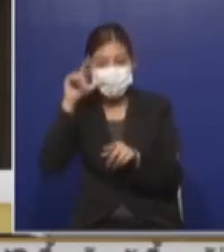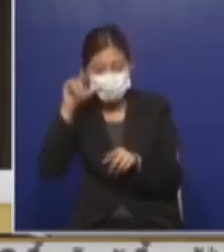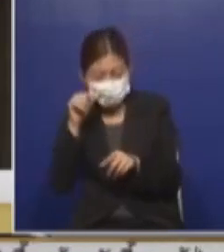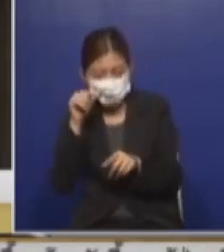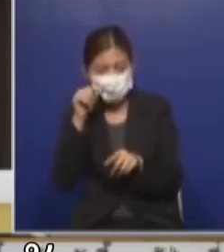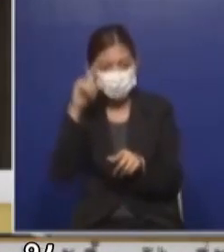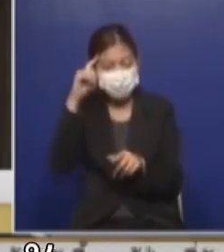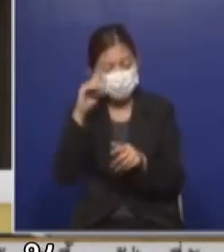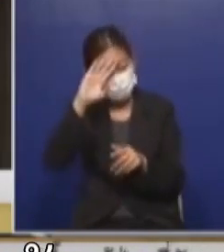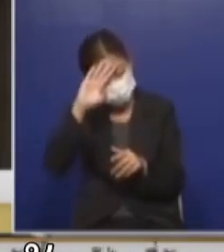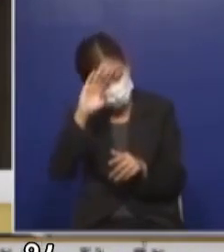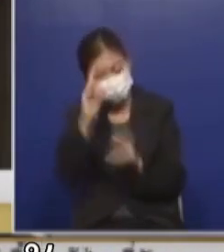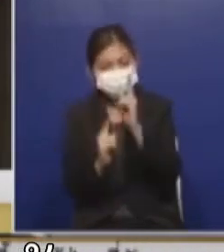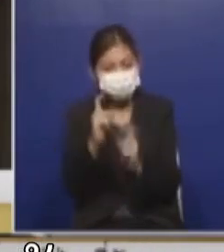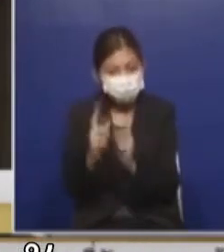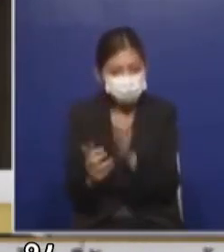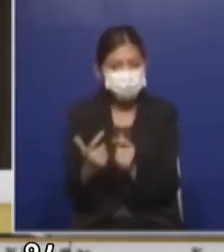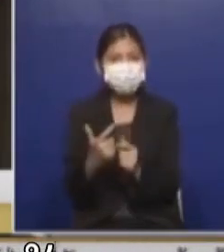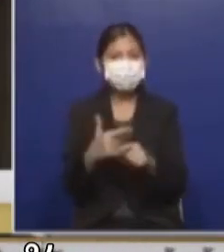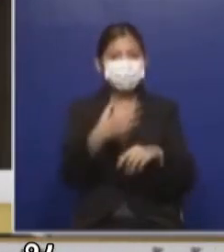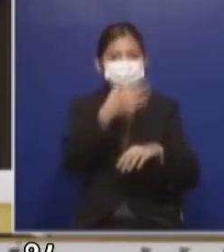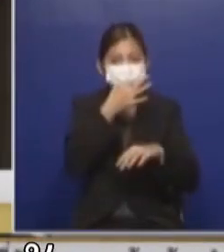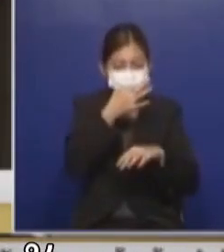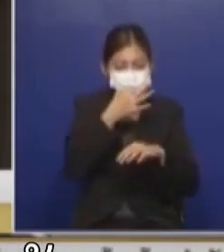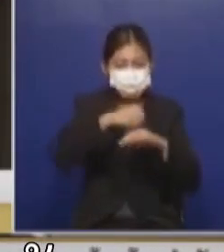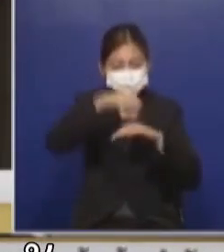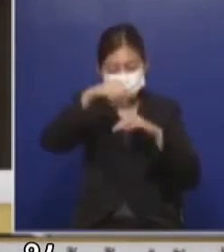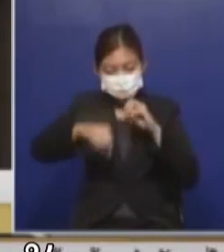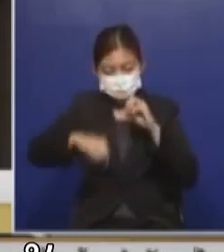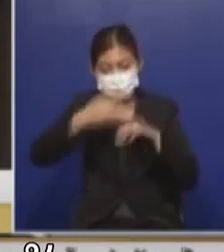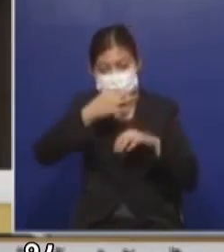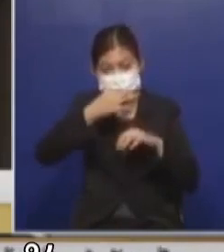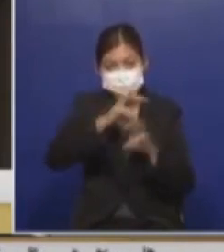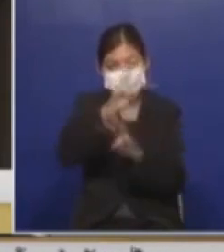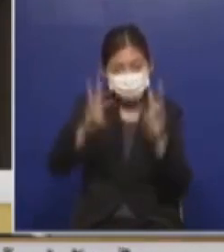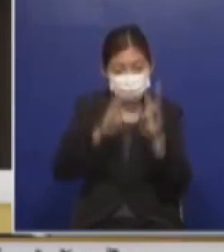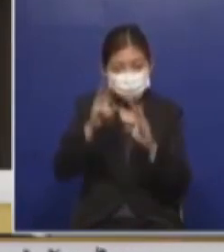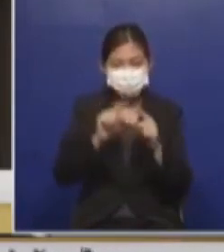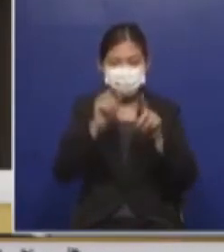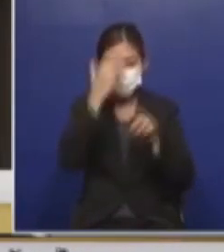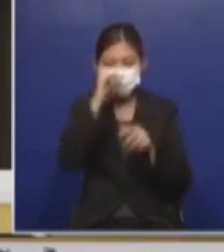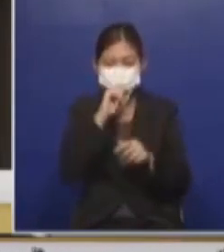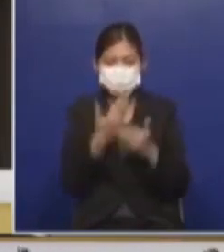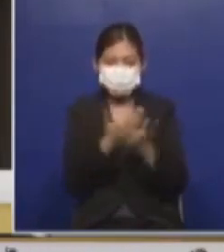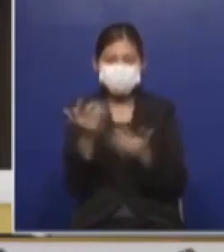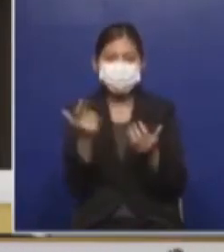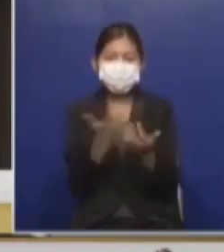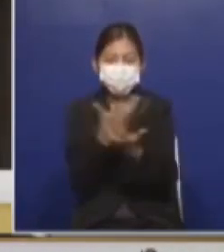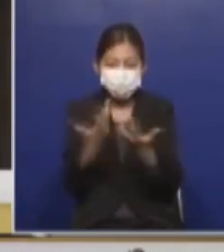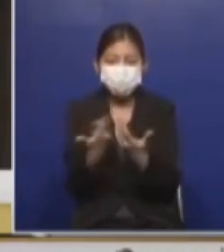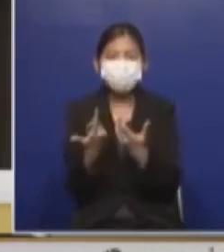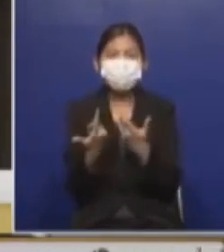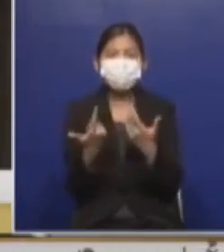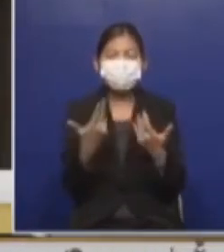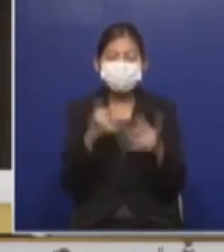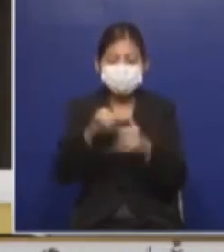านแต่ลูกทรพีก็ยังจะตื้อซื้อของเล่นให้ได้งบประมาณปี65จริงๆแล้วประชาชนไ